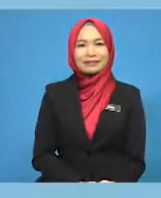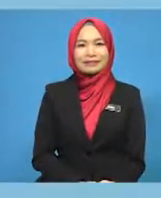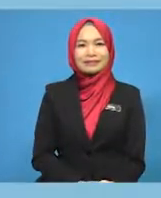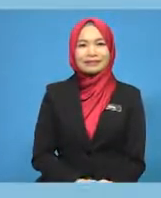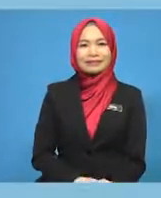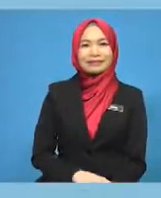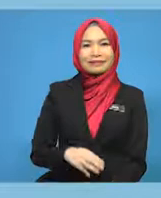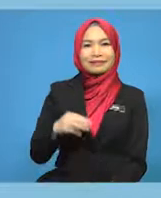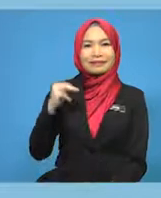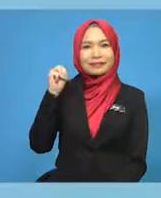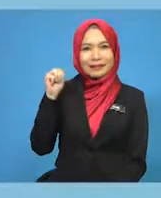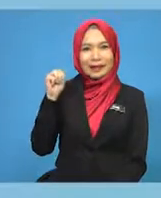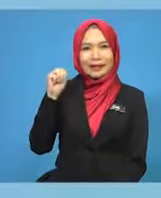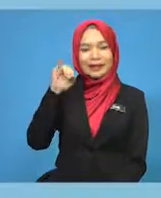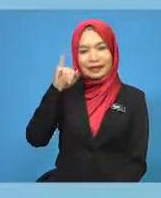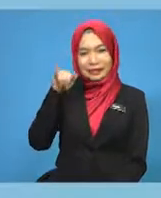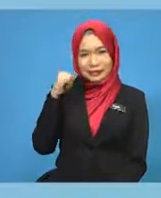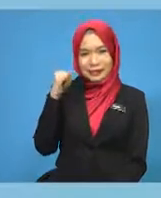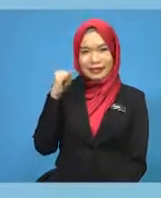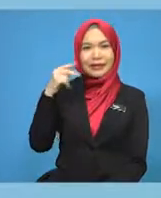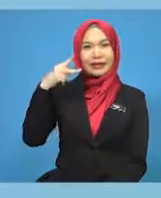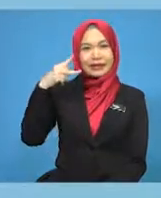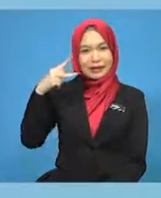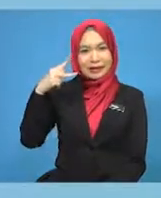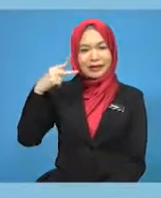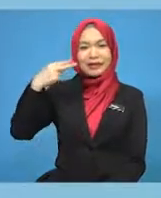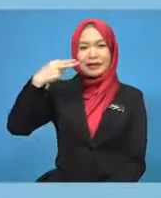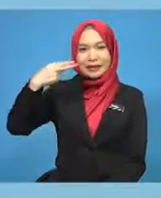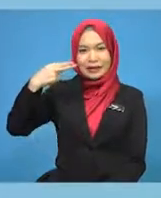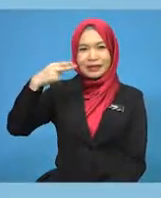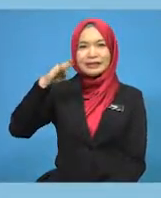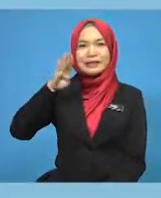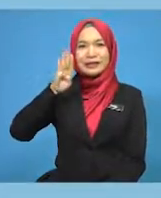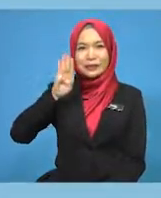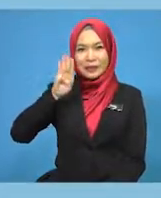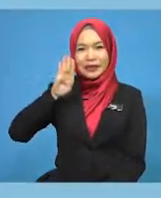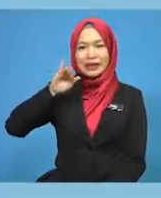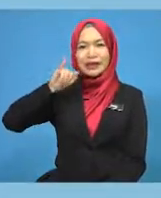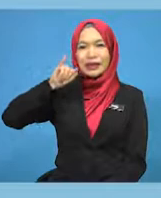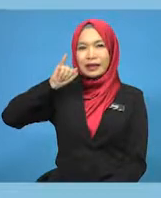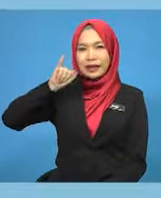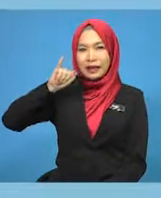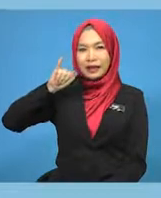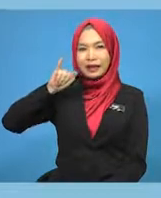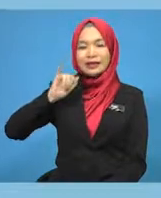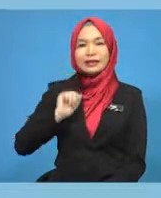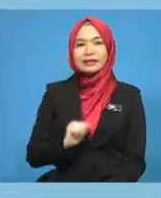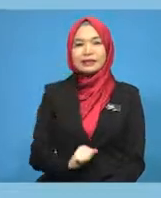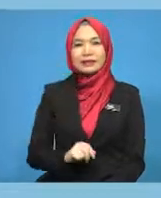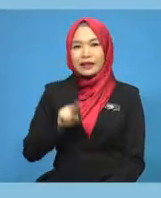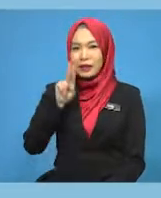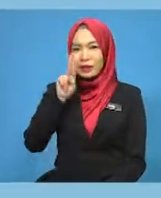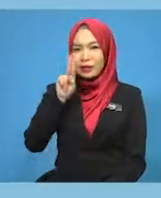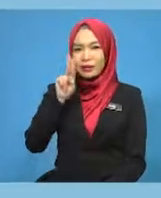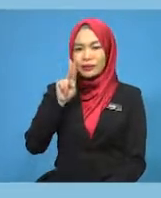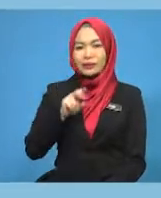H adalah hijau, B adalah biru, I adalah indigo, di mana U